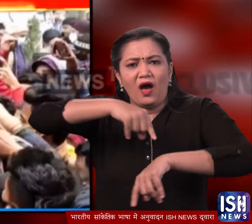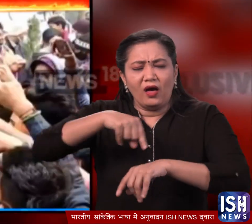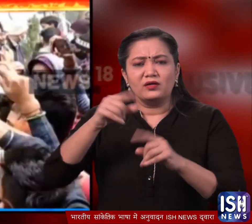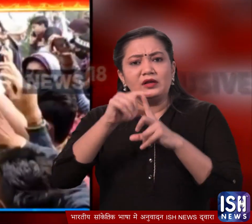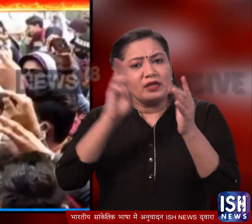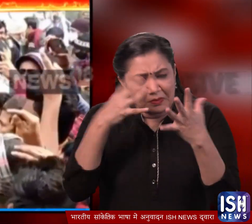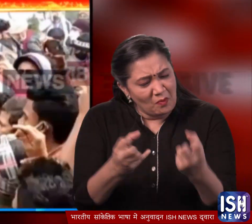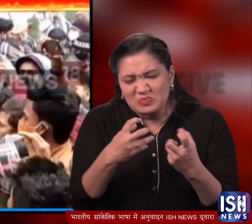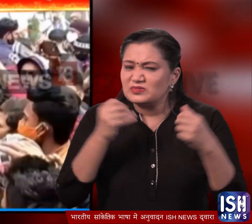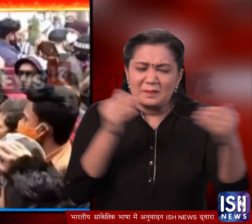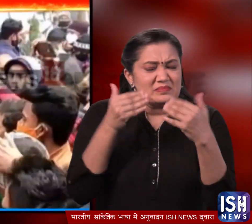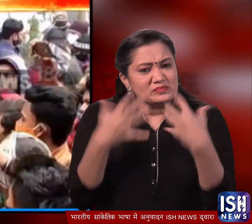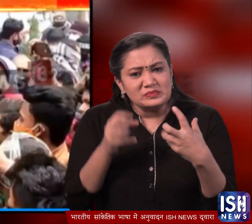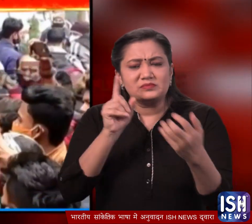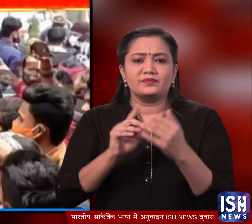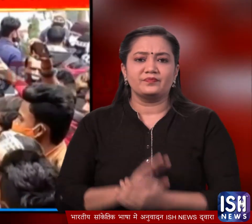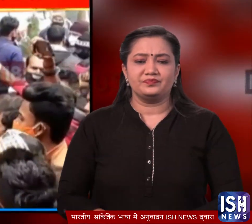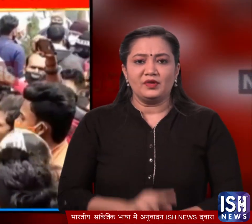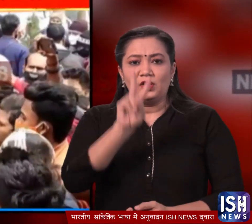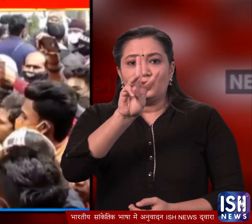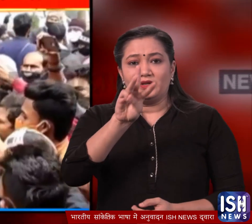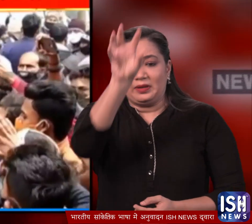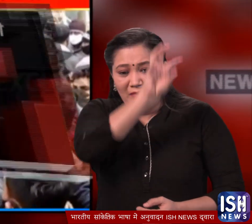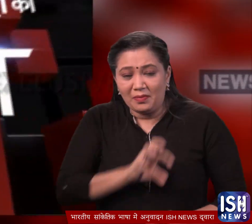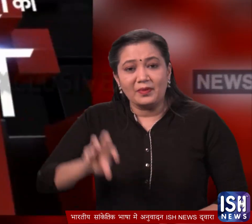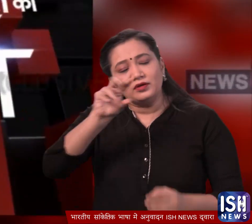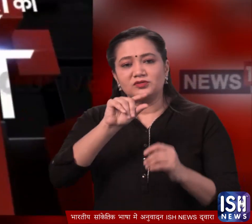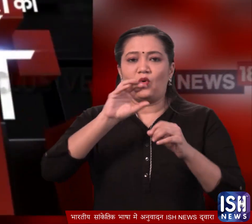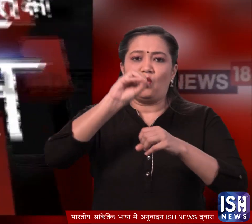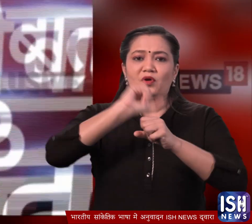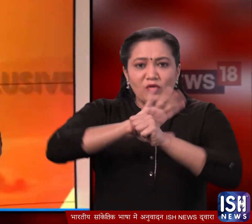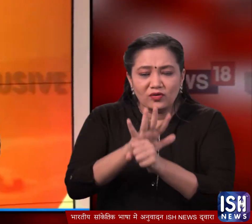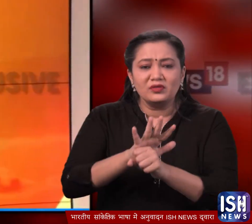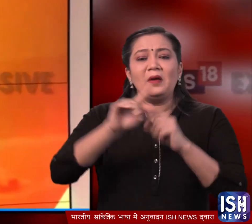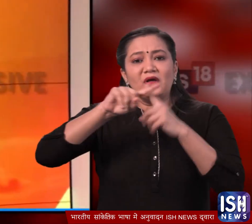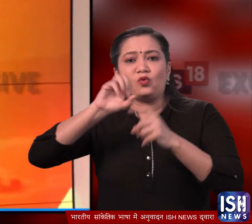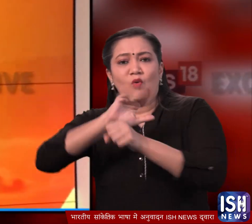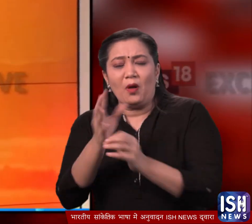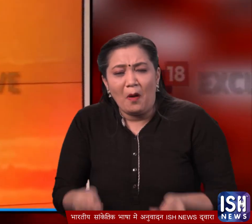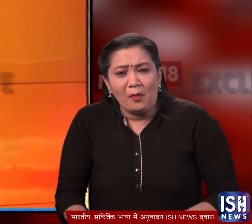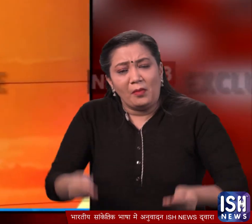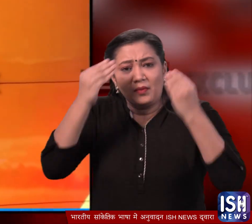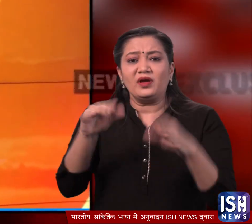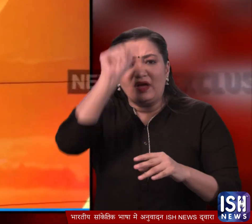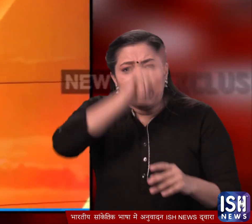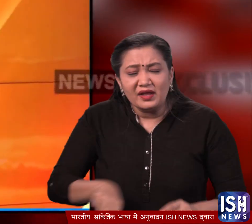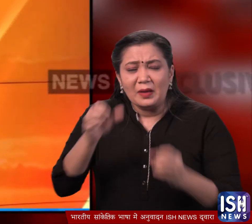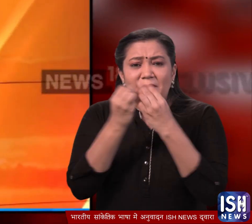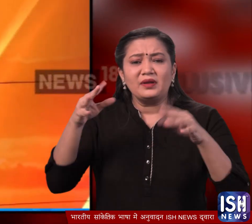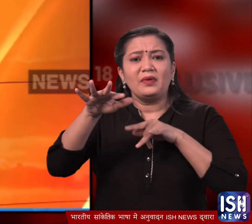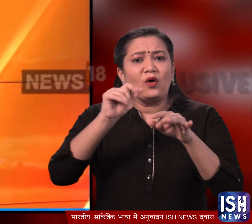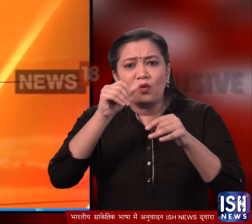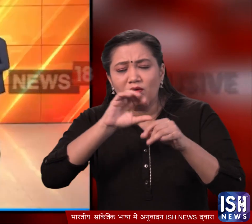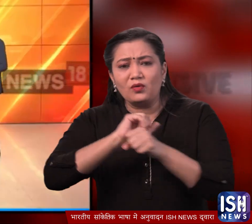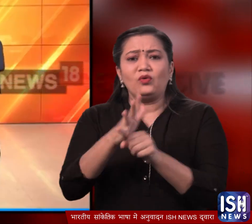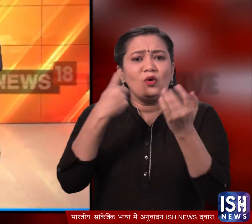हालांकि हंगामा कर रहे छात्र काफी देर तक डीएम से मिलने की मांग पर अड़े रहे। 23 राज्यों में ओमिक्रॉन की दस्तक और कोरोना के तेजी से बढ़